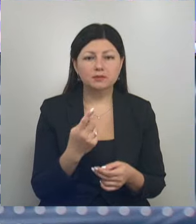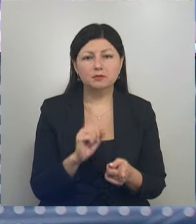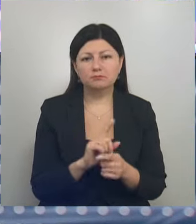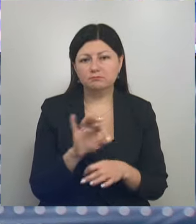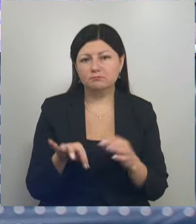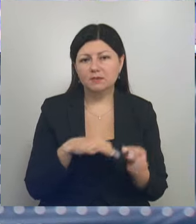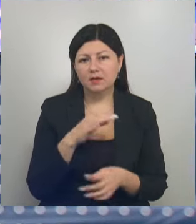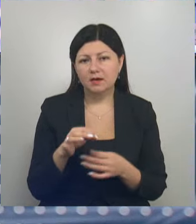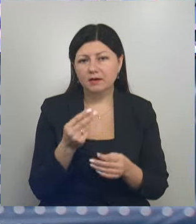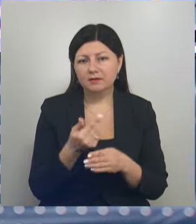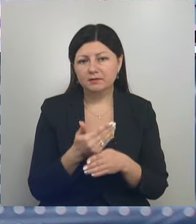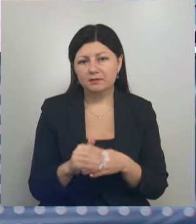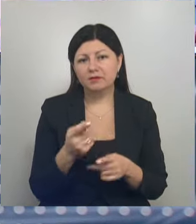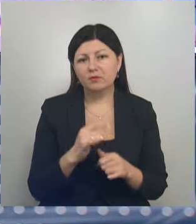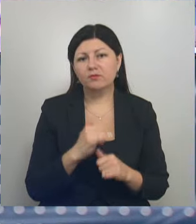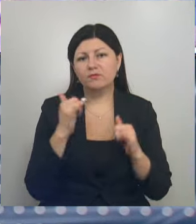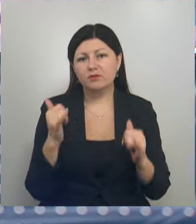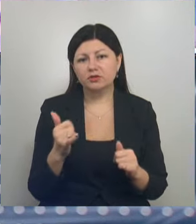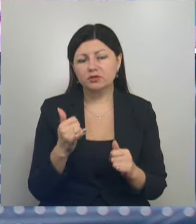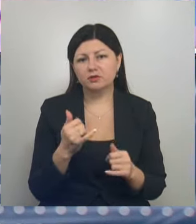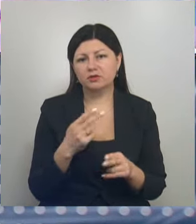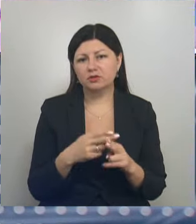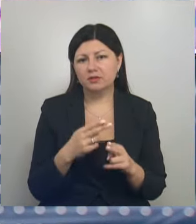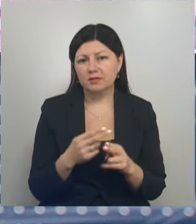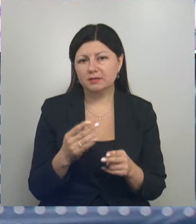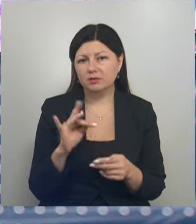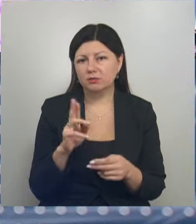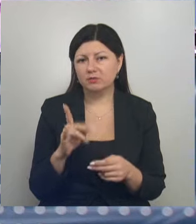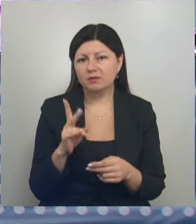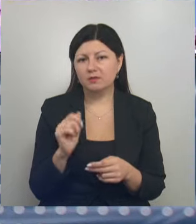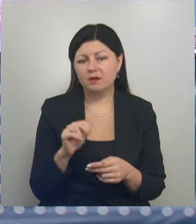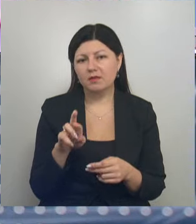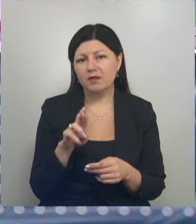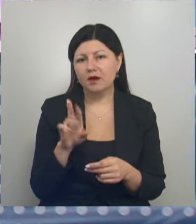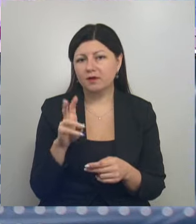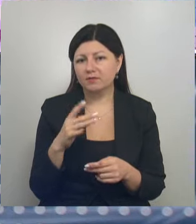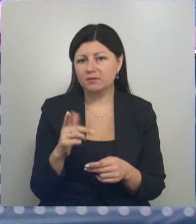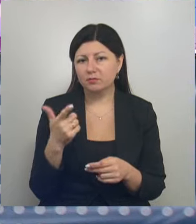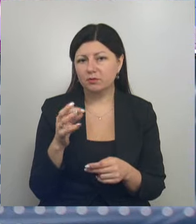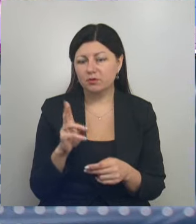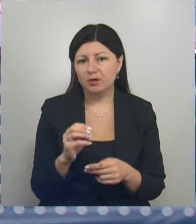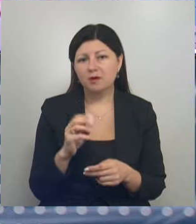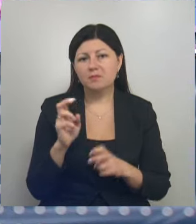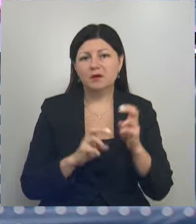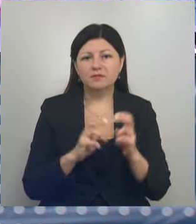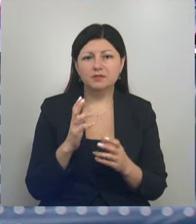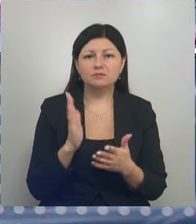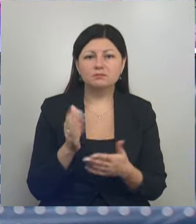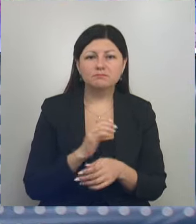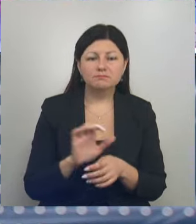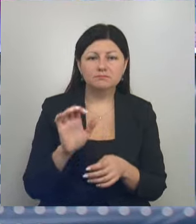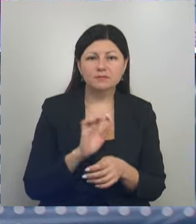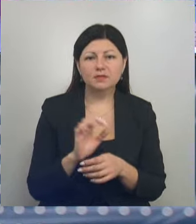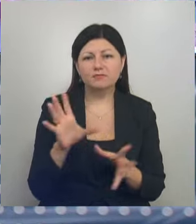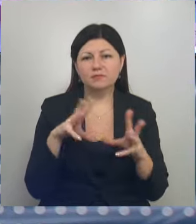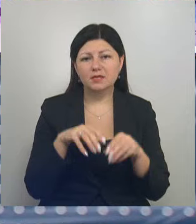проект касается увеличения объемов добычи железной руды на Яковлевском ГОКе. Правительство области будет его реализовывать вместе с